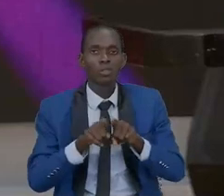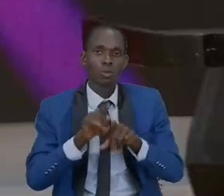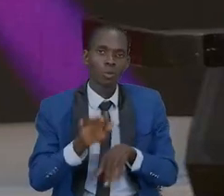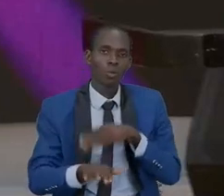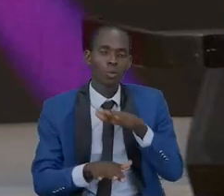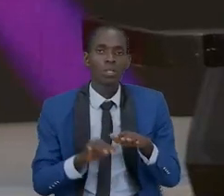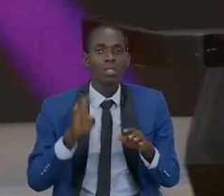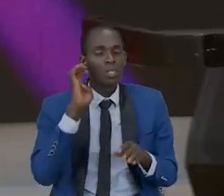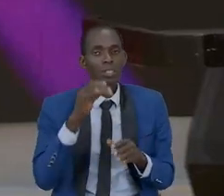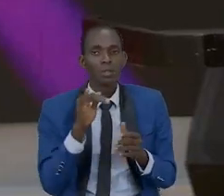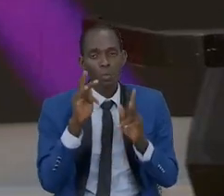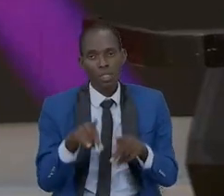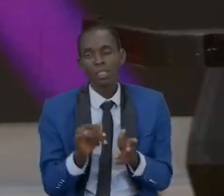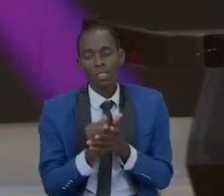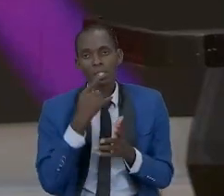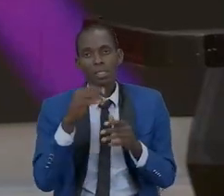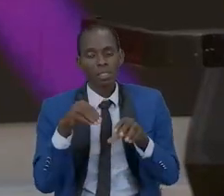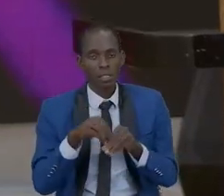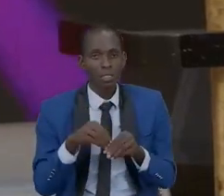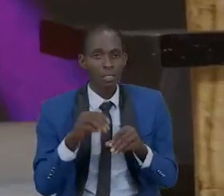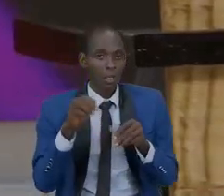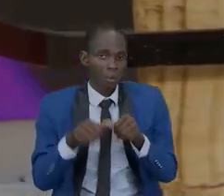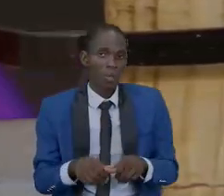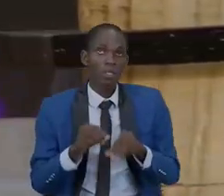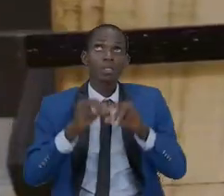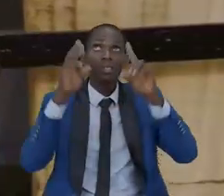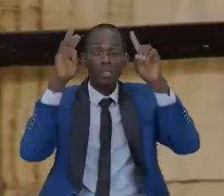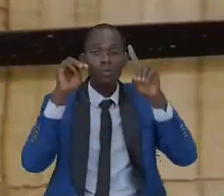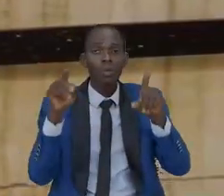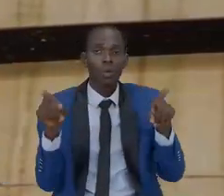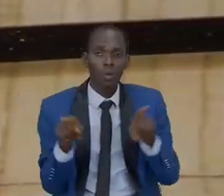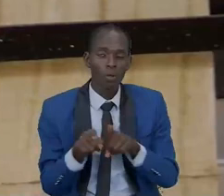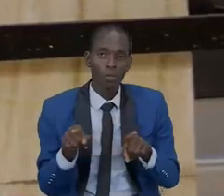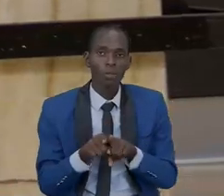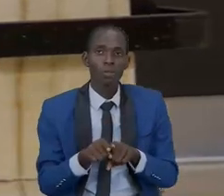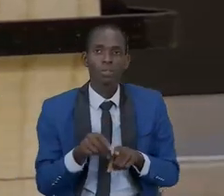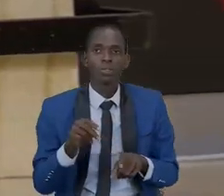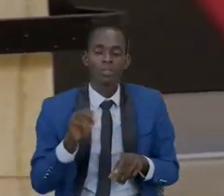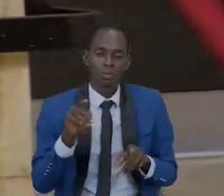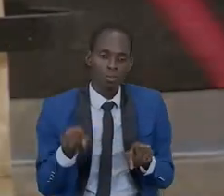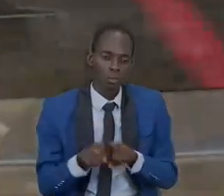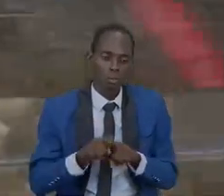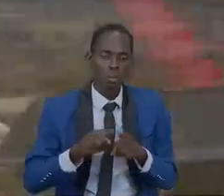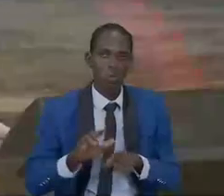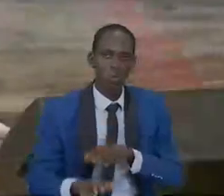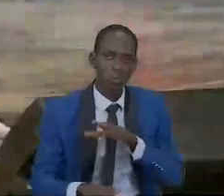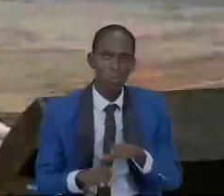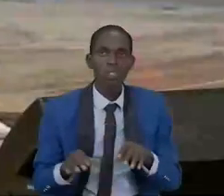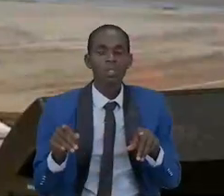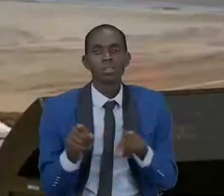celui qui dit qu'il demeure en lui doit marcher aussi comme